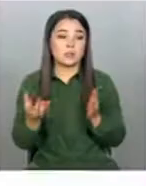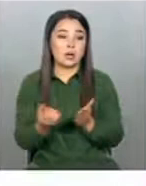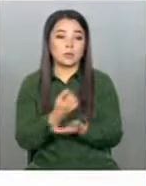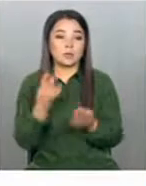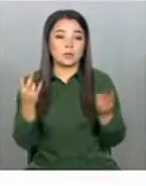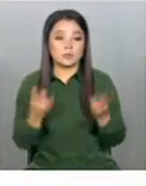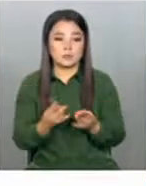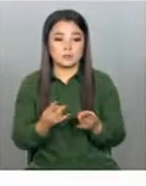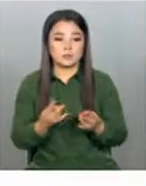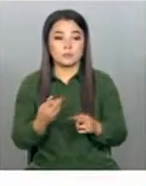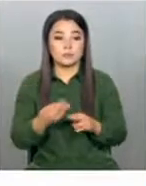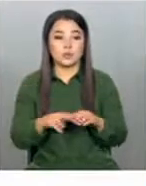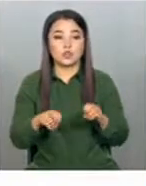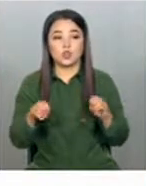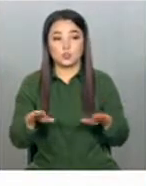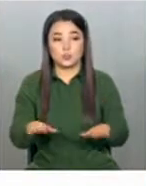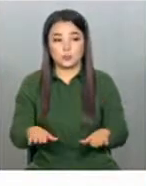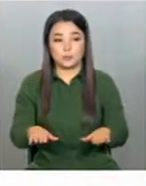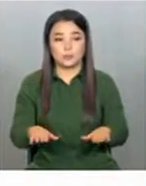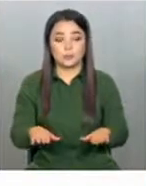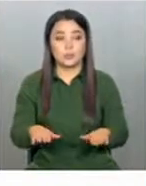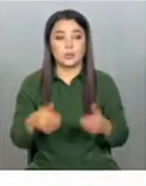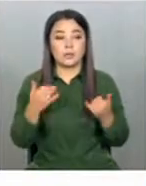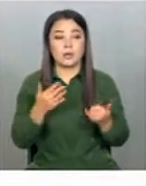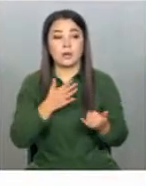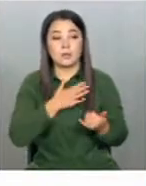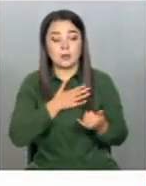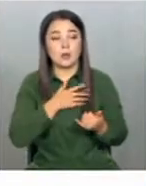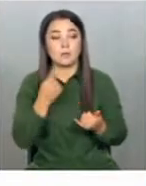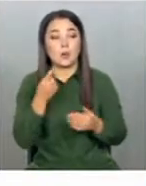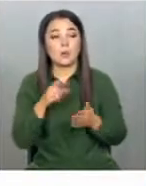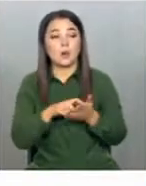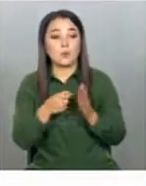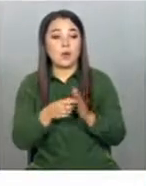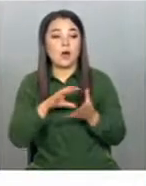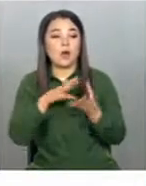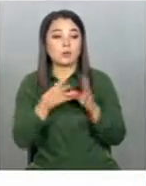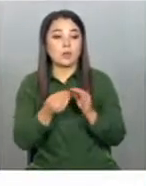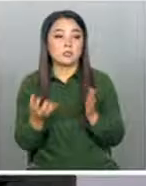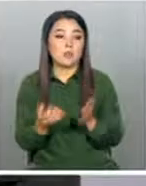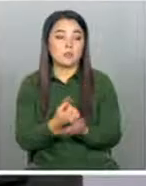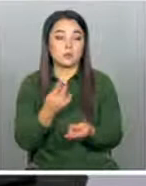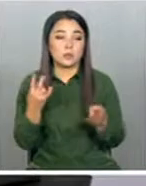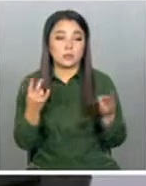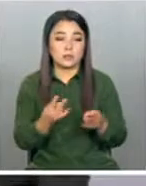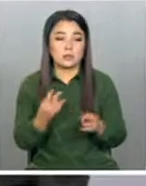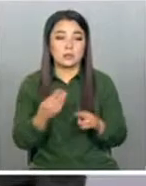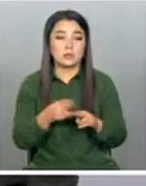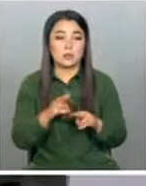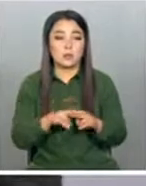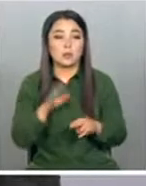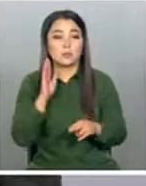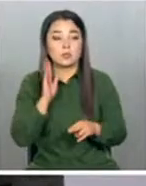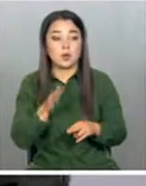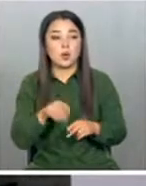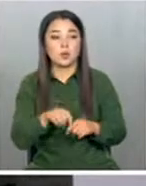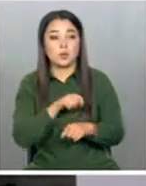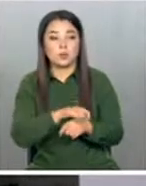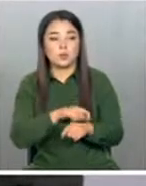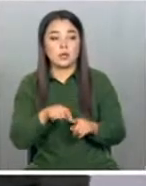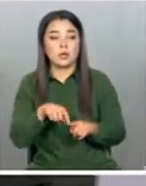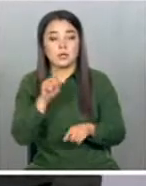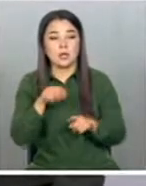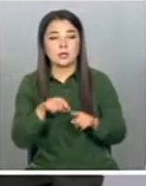табыңыздар. Шешуі. Қазір біз бір бөлменің ауданын тауайық. Олай болса, ұзындығымен